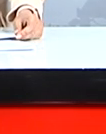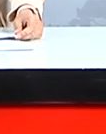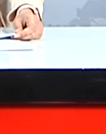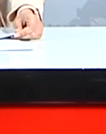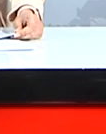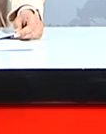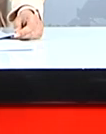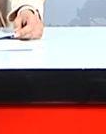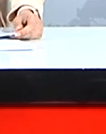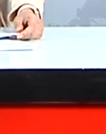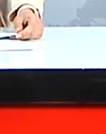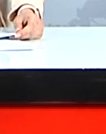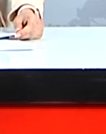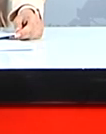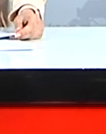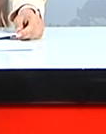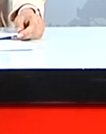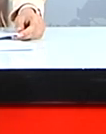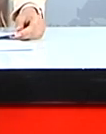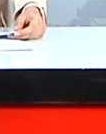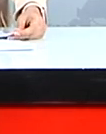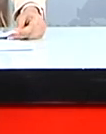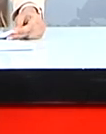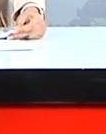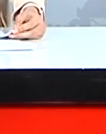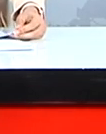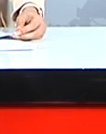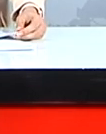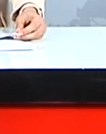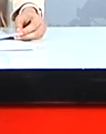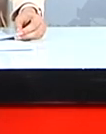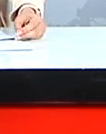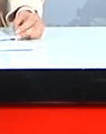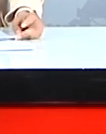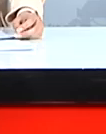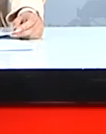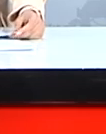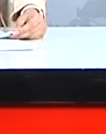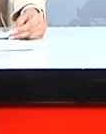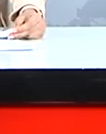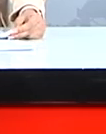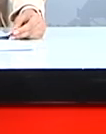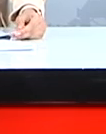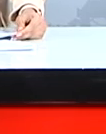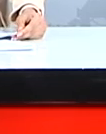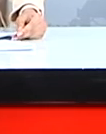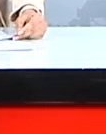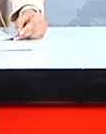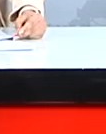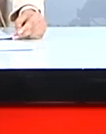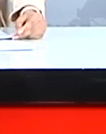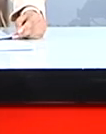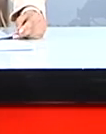งในส่วนของประเด็นของกองทุนของอาเซียนด้วยนะคะที่จะใช้ในการทำงานวิจัยเกี่ยวกับเรื่องนี้ก็รอติดตามความคืบห